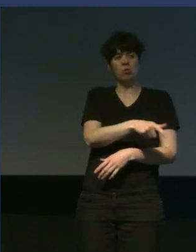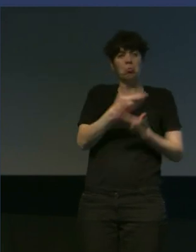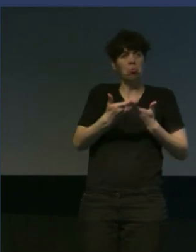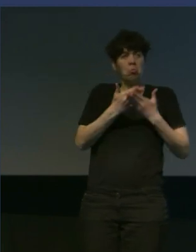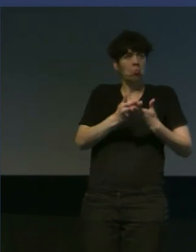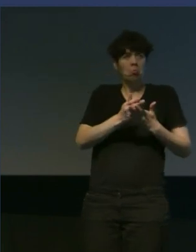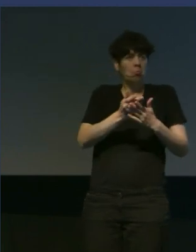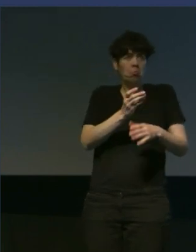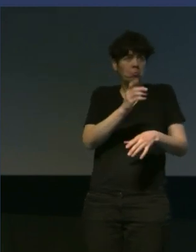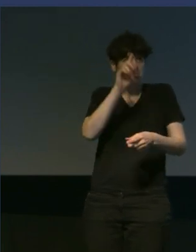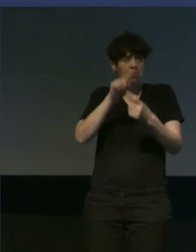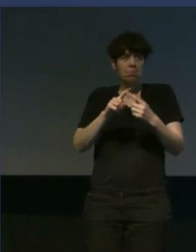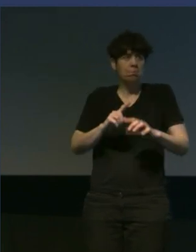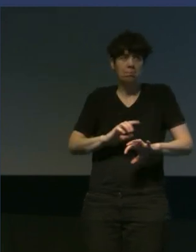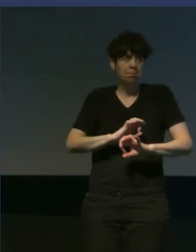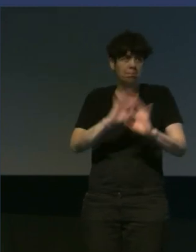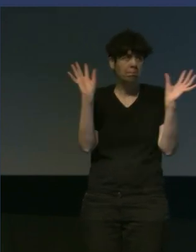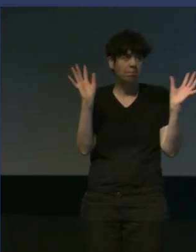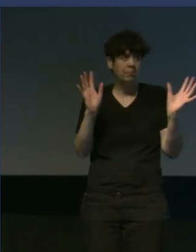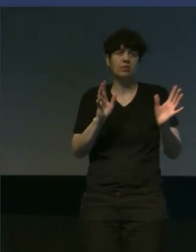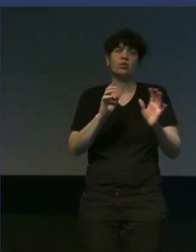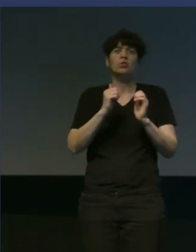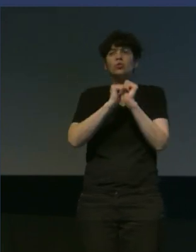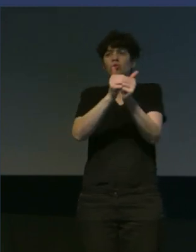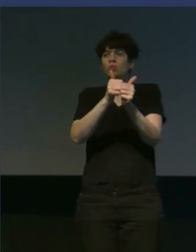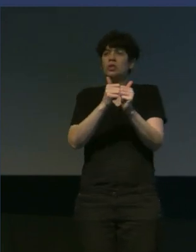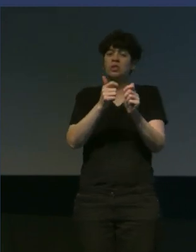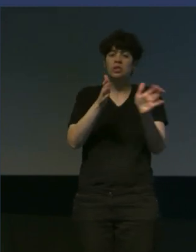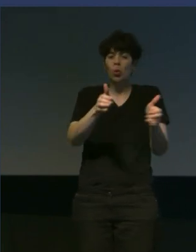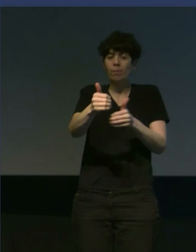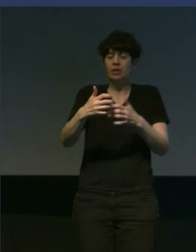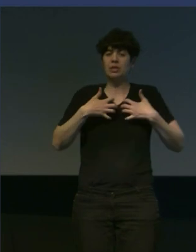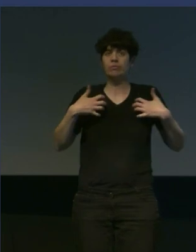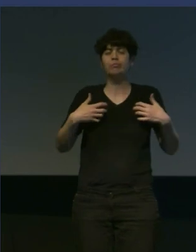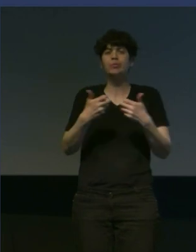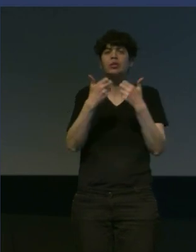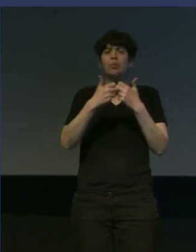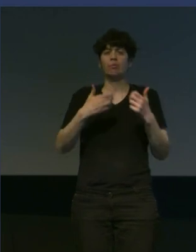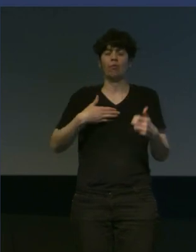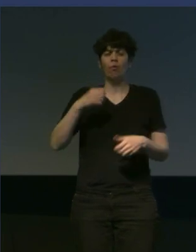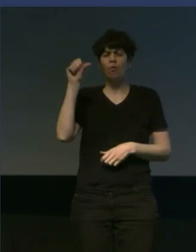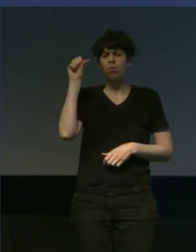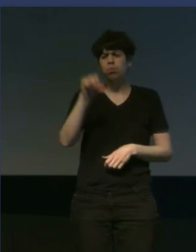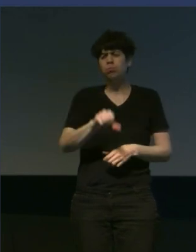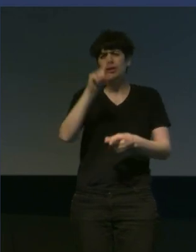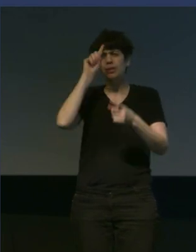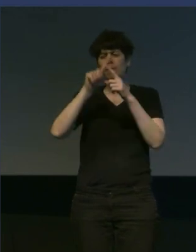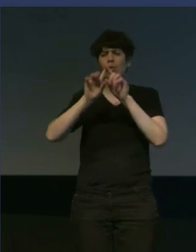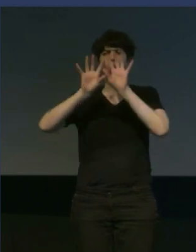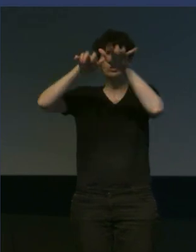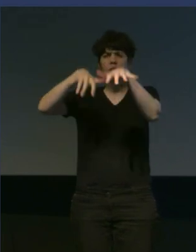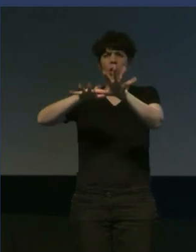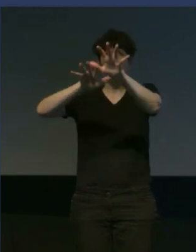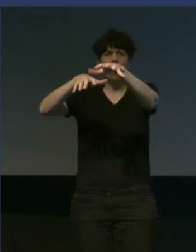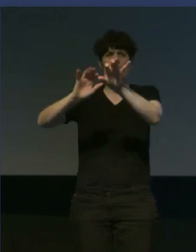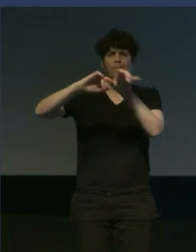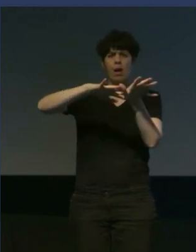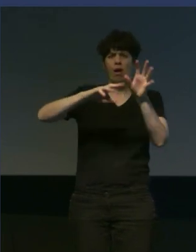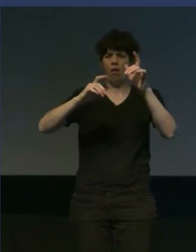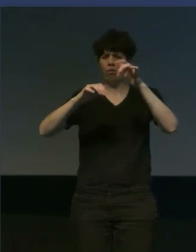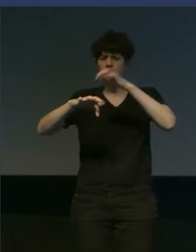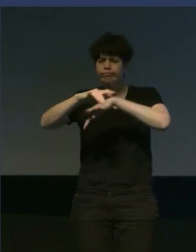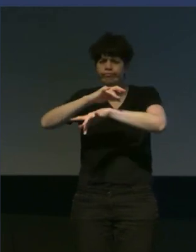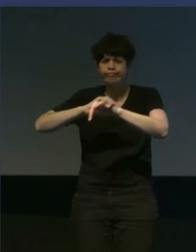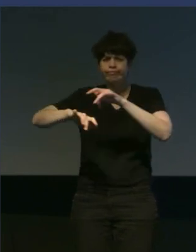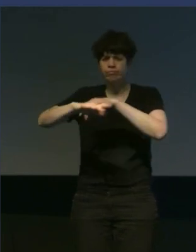ça. Donc, ça dépend des disciplines scientifiques, par exemple, qui sont nulles pour expliquer l'océanographie. Parce que c'est peut-être que je suis